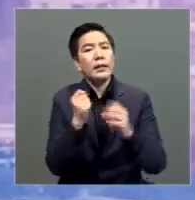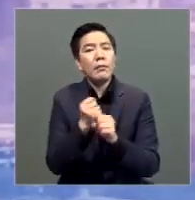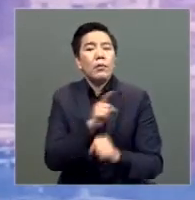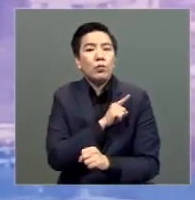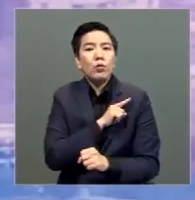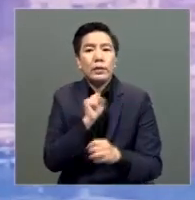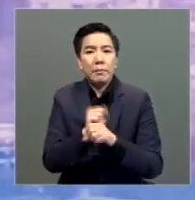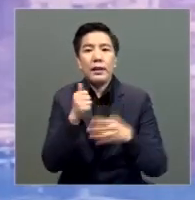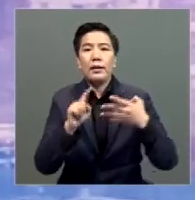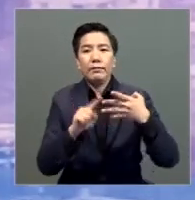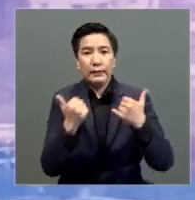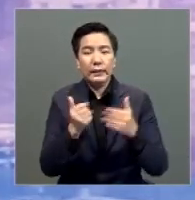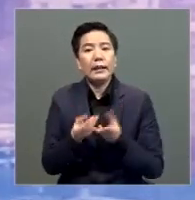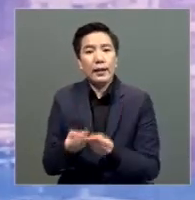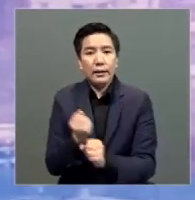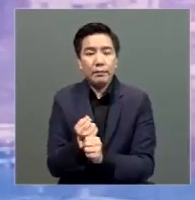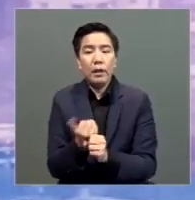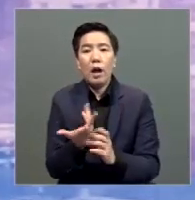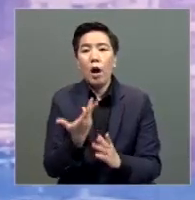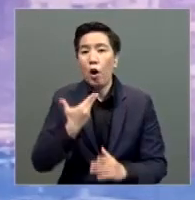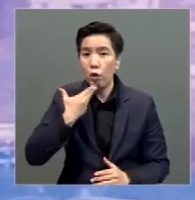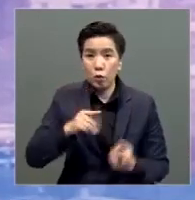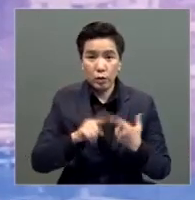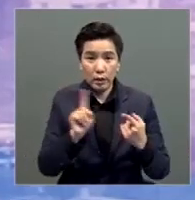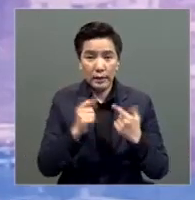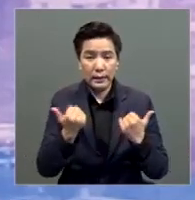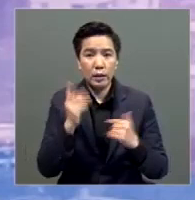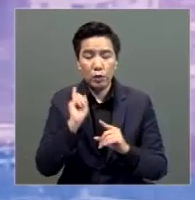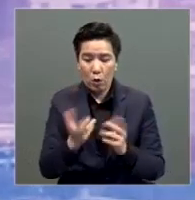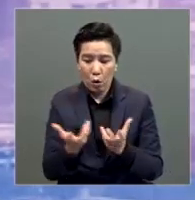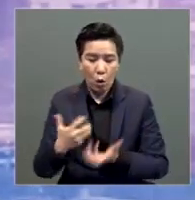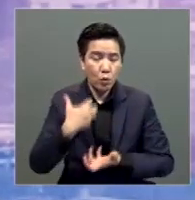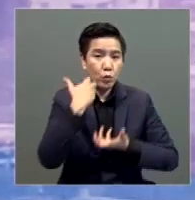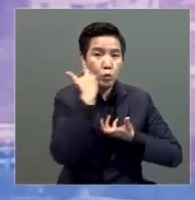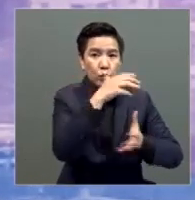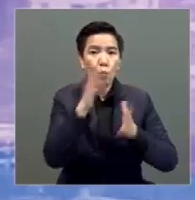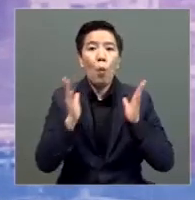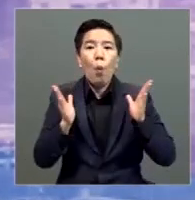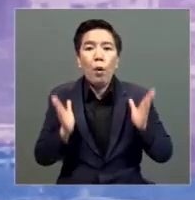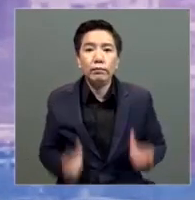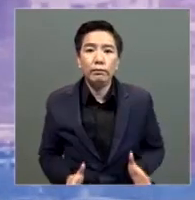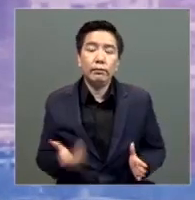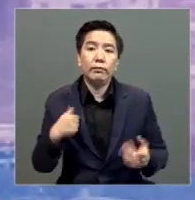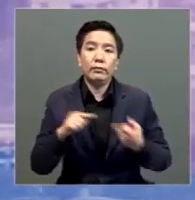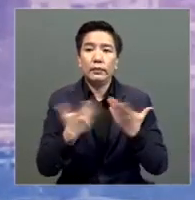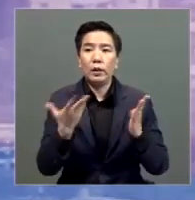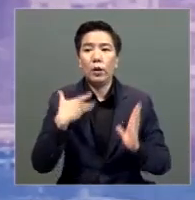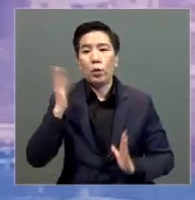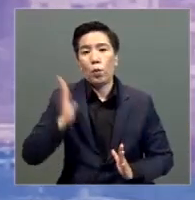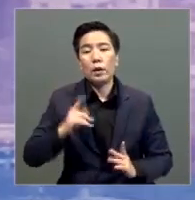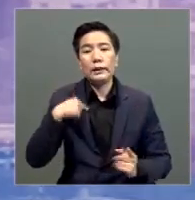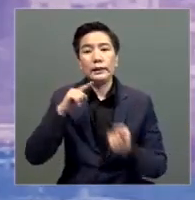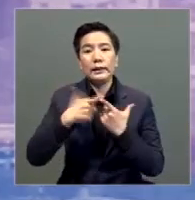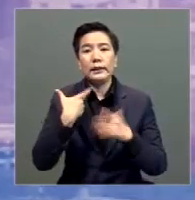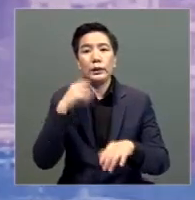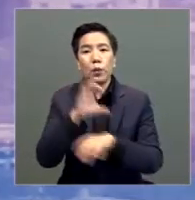ที่นี้ได้ตลอดจนการที่ต้องขนส่งคนไปยังที่คว